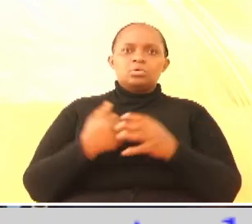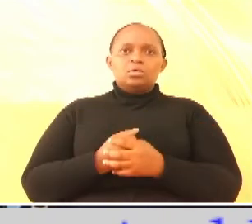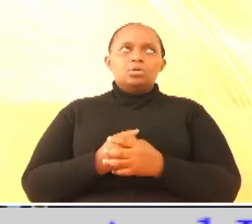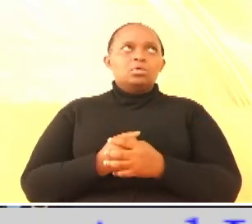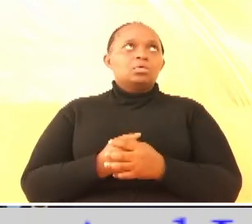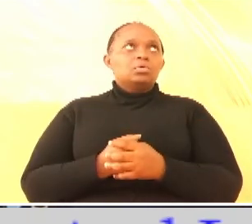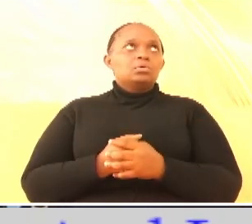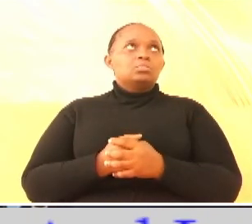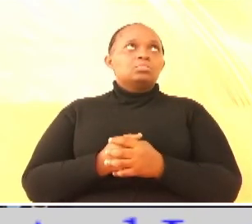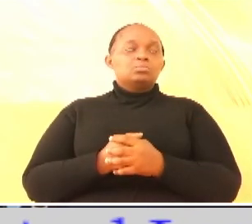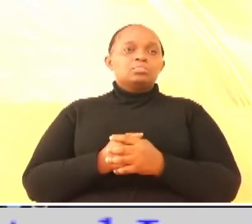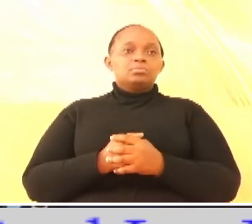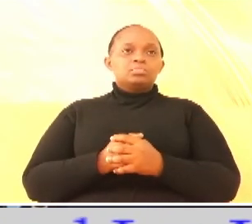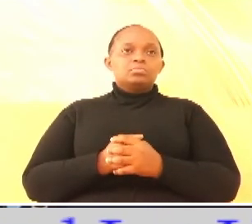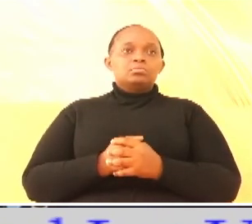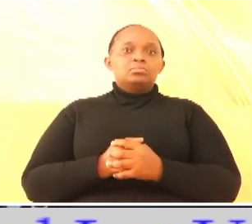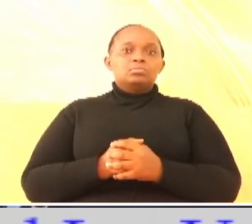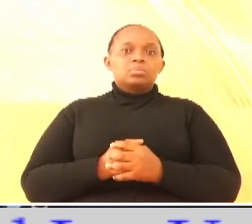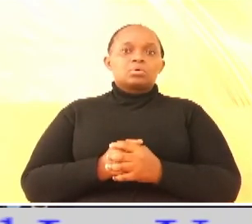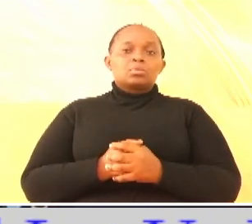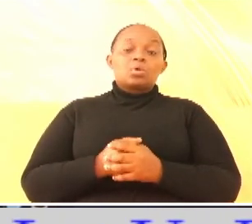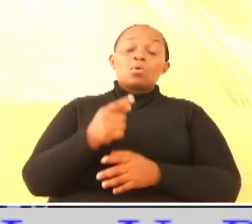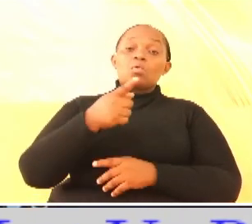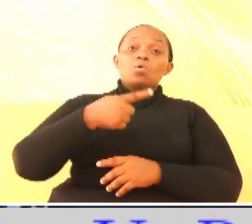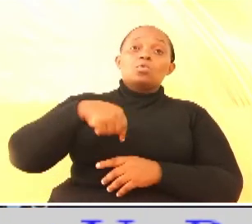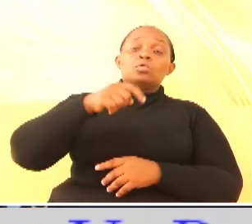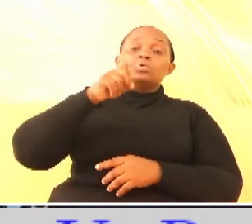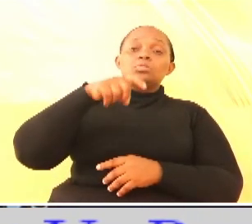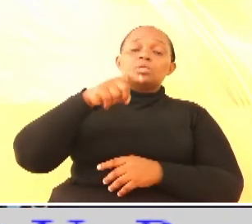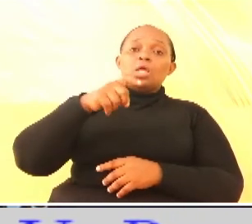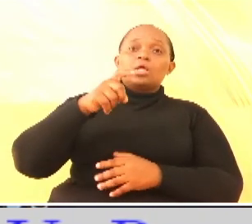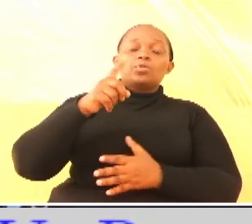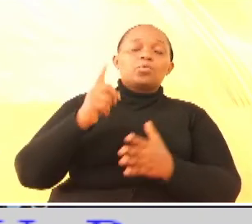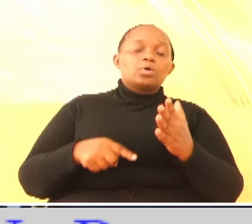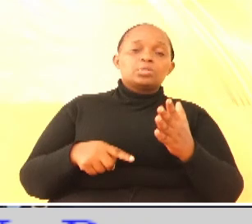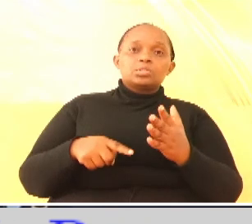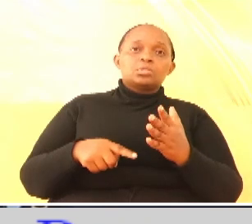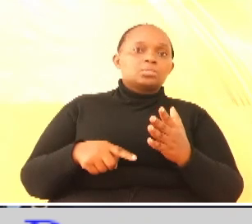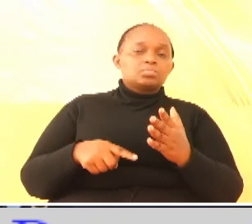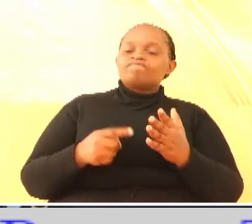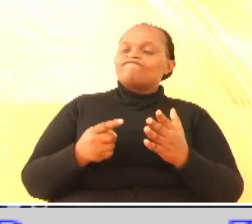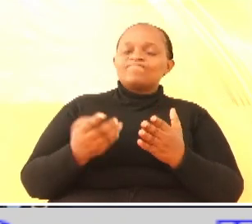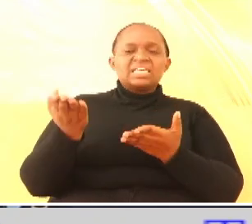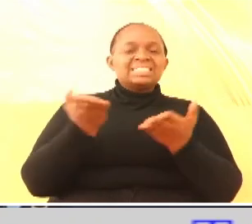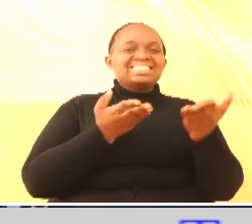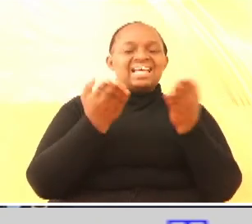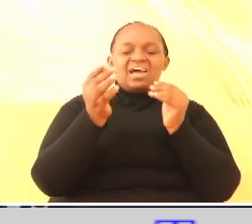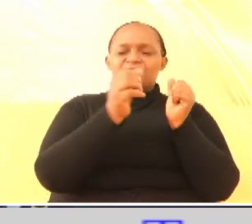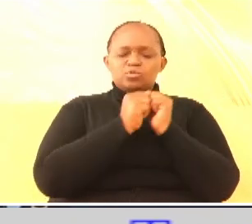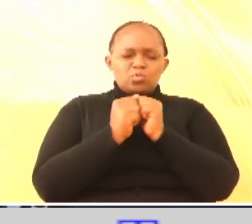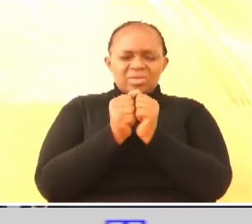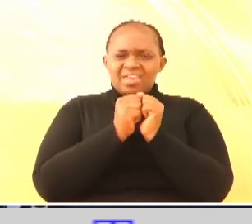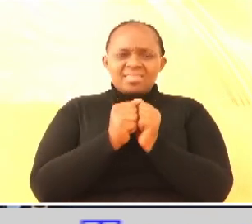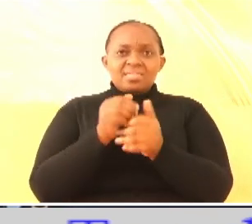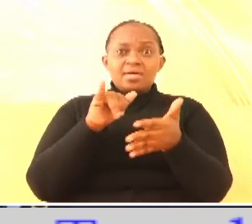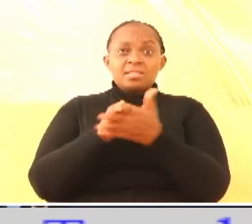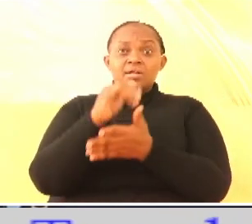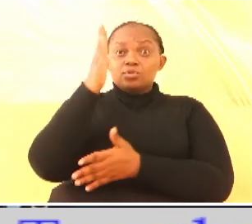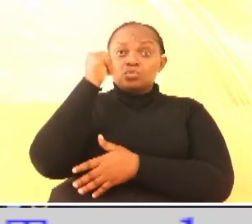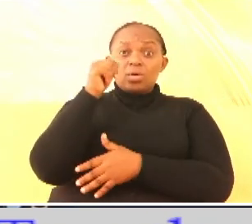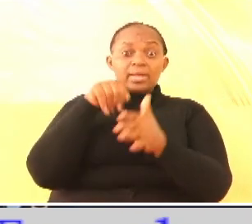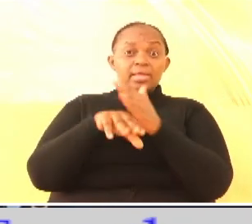Kiongozi mmoja. We need to be people who delegate. Amen. Eh, hey, that's why kila mtu katika PCA is a